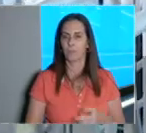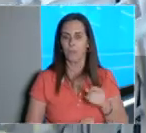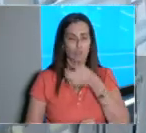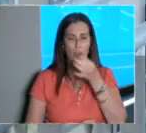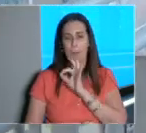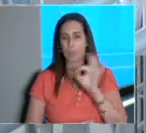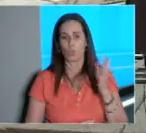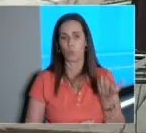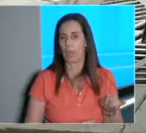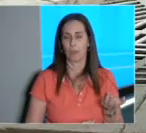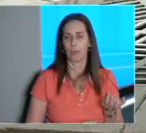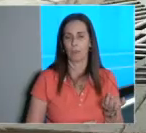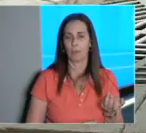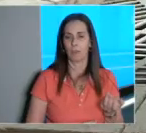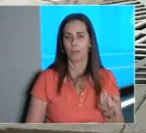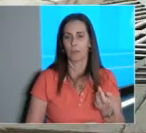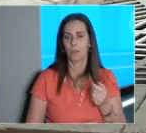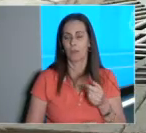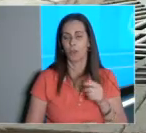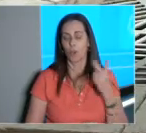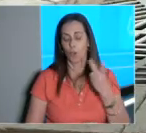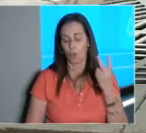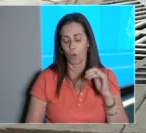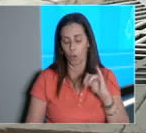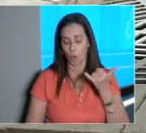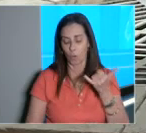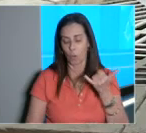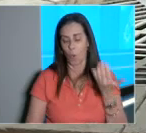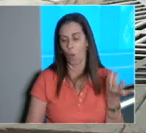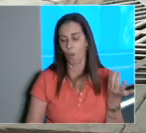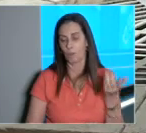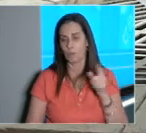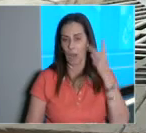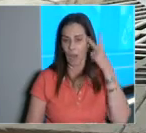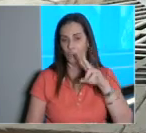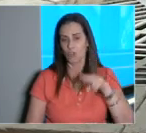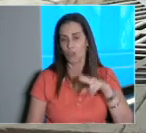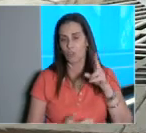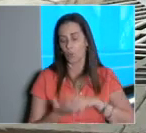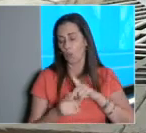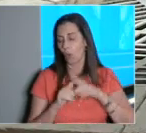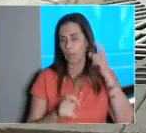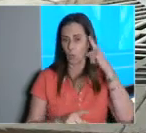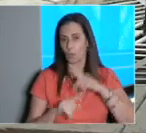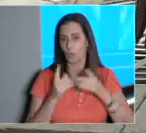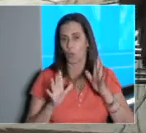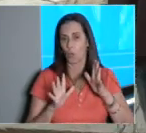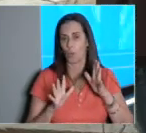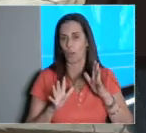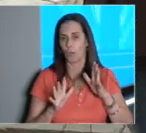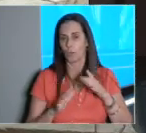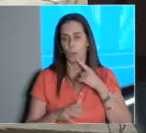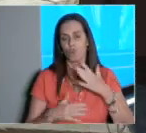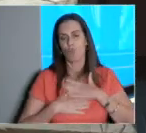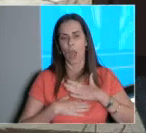זו שאלה מצוינת. אני חושב שהדבר הראשון זה להבין שיש לגיטימיות לדעות אחרות מהדעות שלך. אנחנו נורא נורא מתחפרים